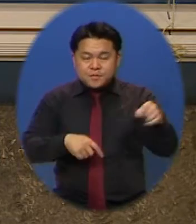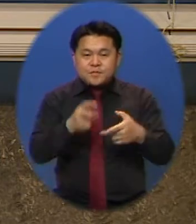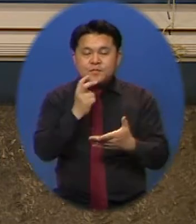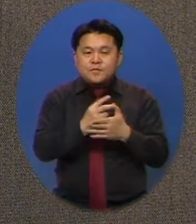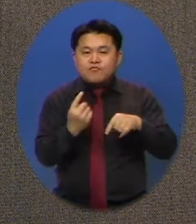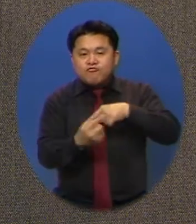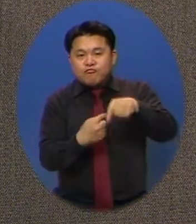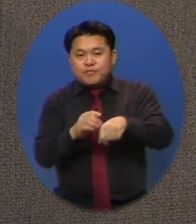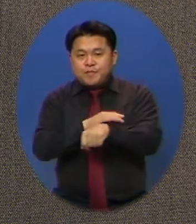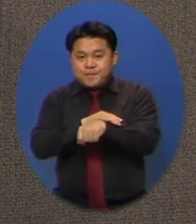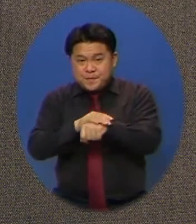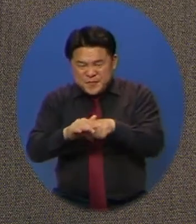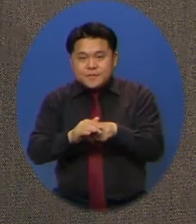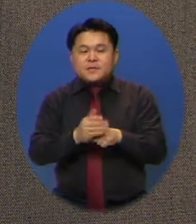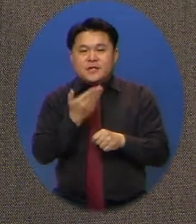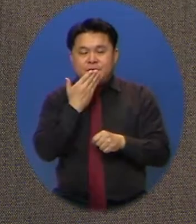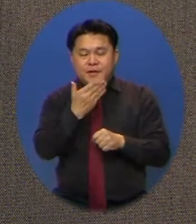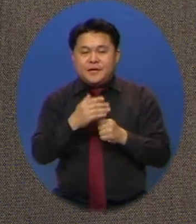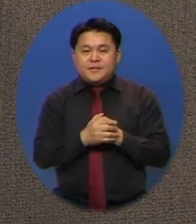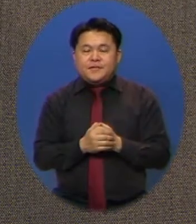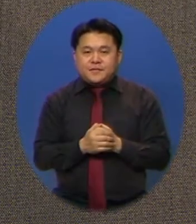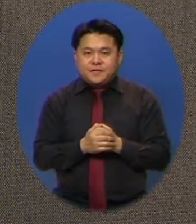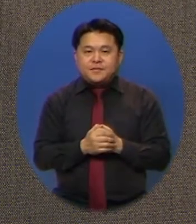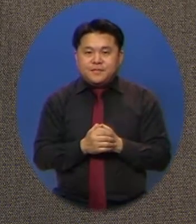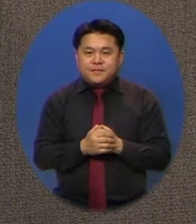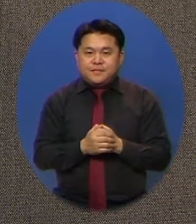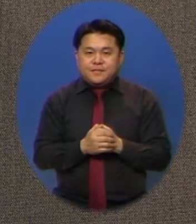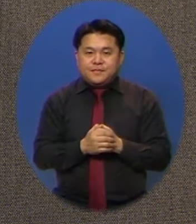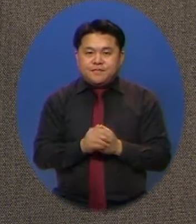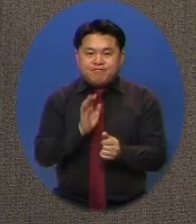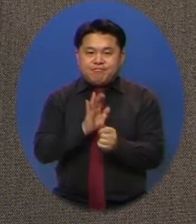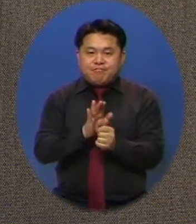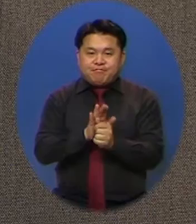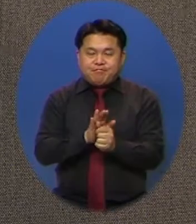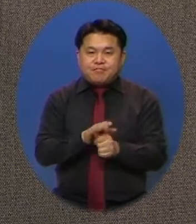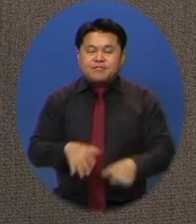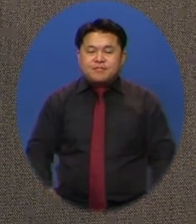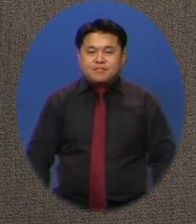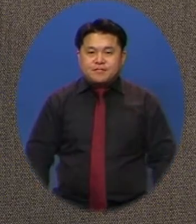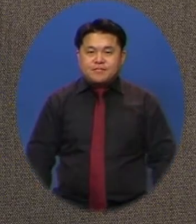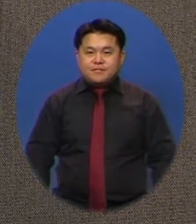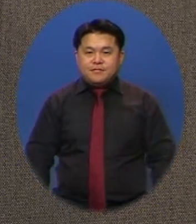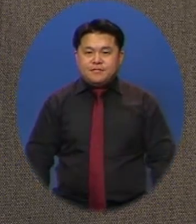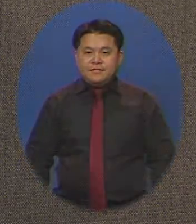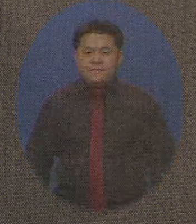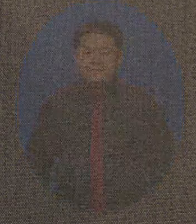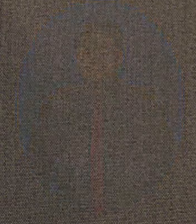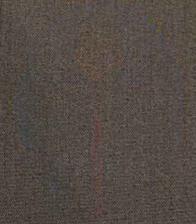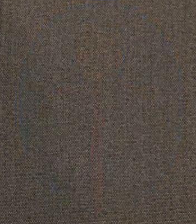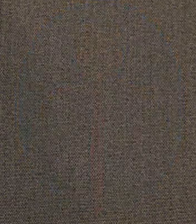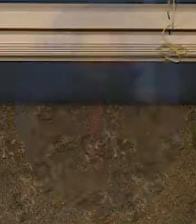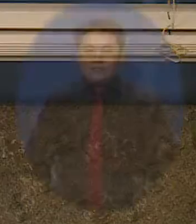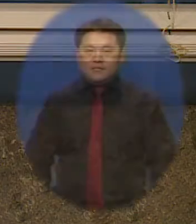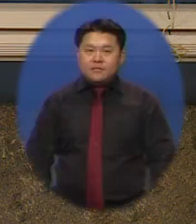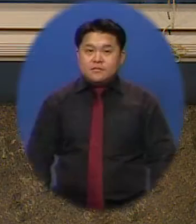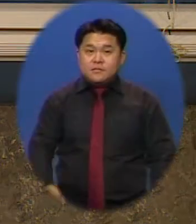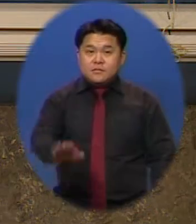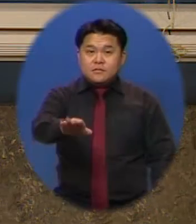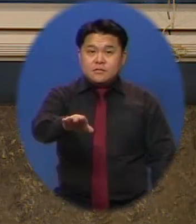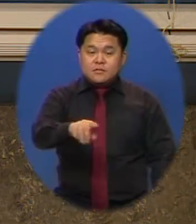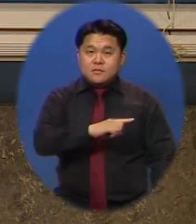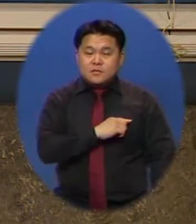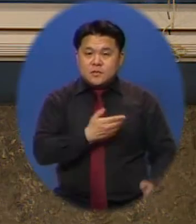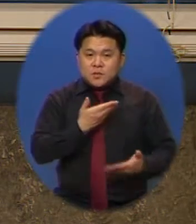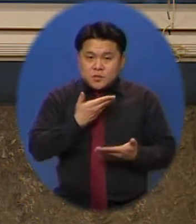정책이 국민들한테 직접 체감될 수 있도록 지원하는 부서라 보시면 되겠습니다. 아무래도 그러면 가장